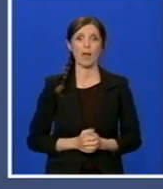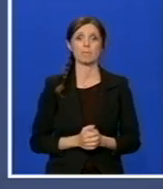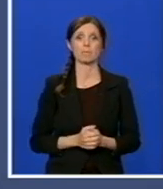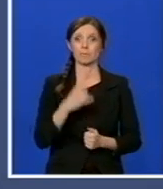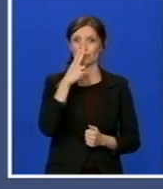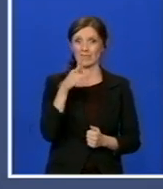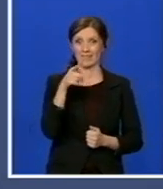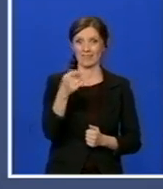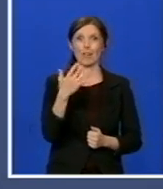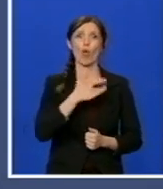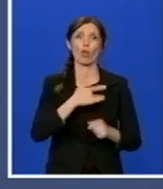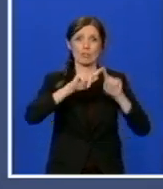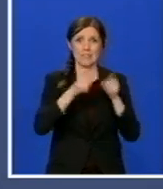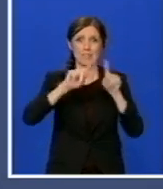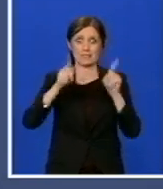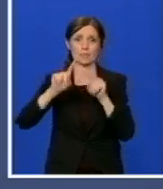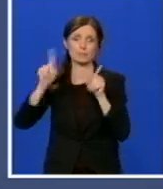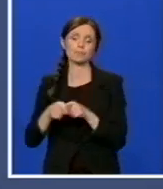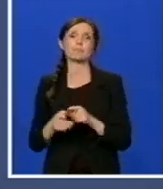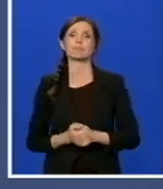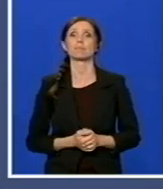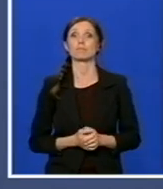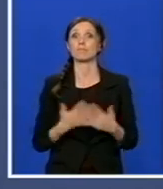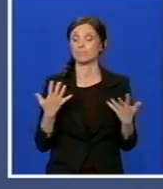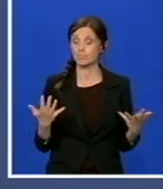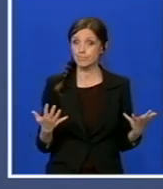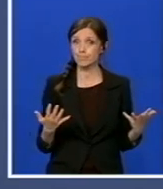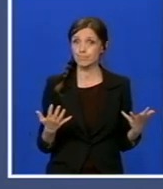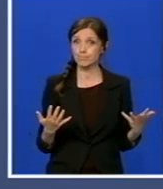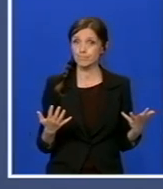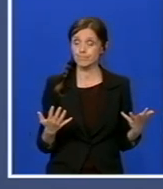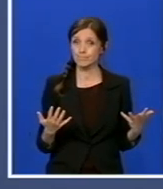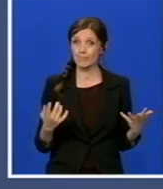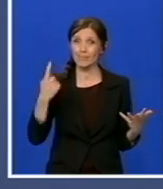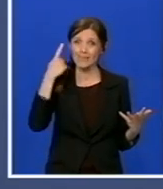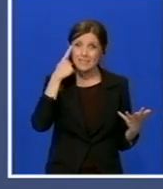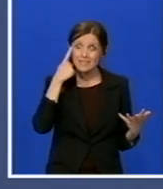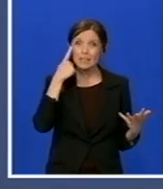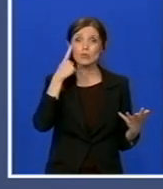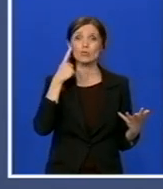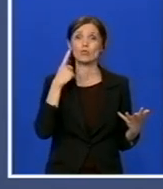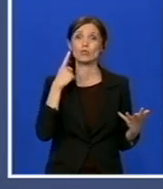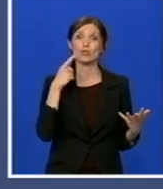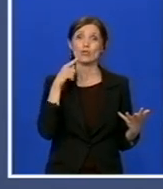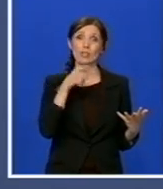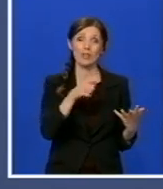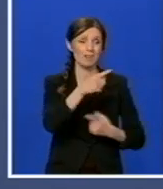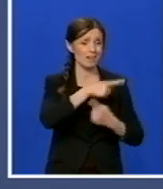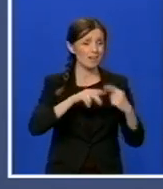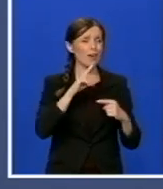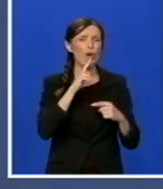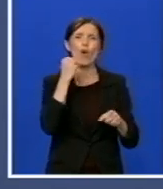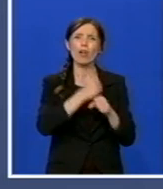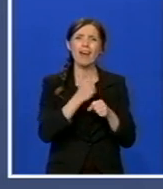vidite koliko srca. Dakle, cenu rada u COVID